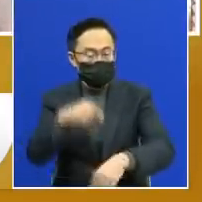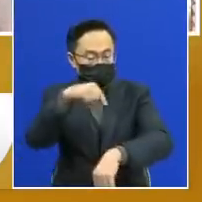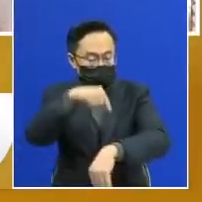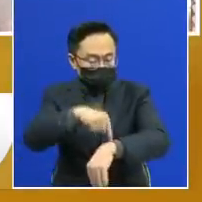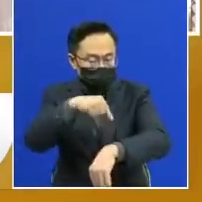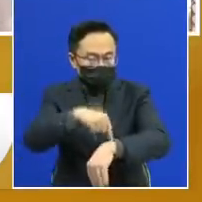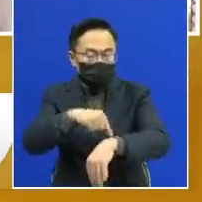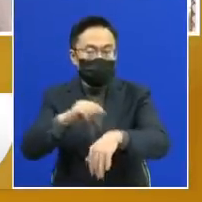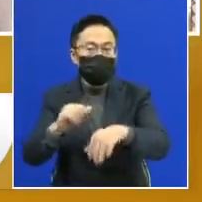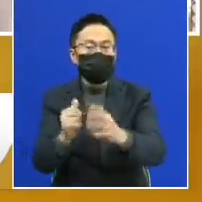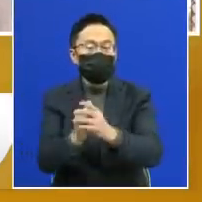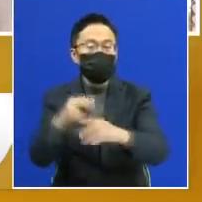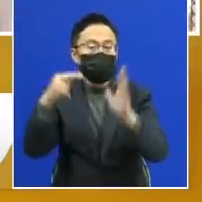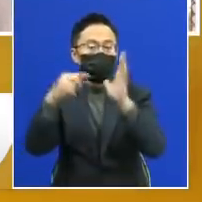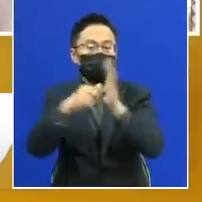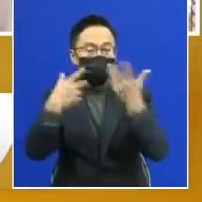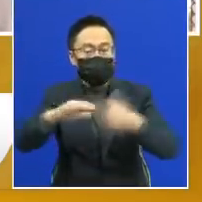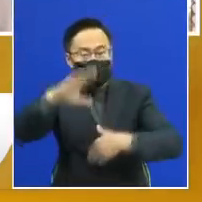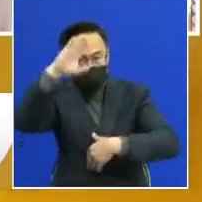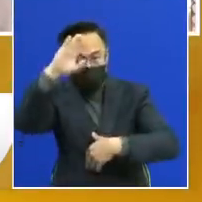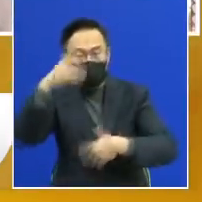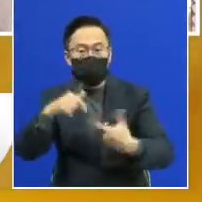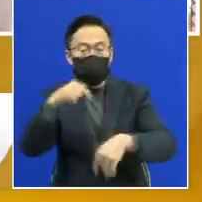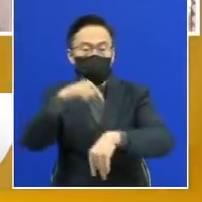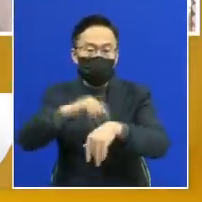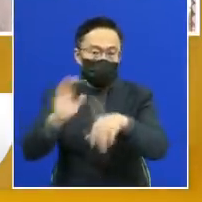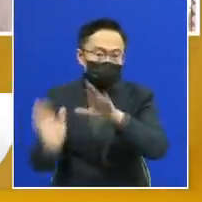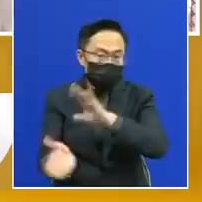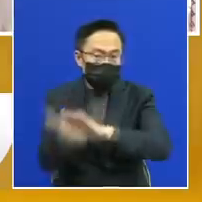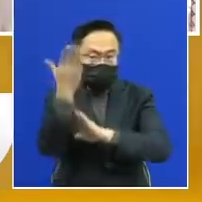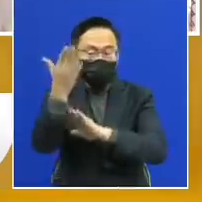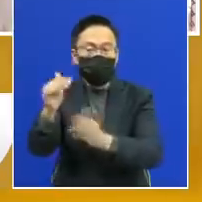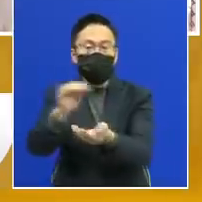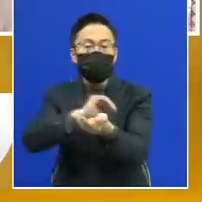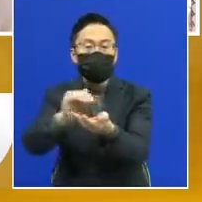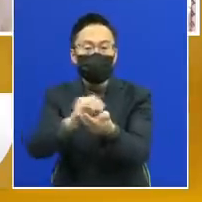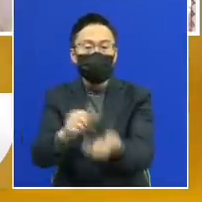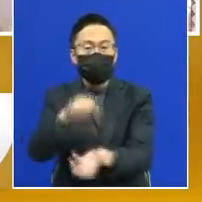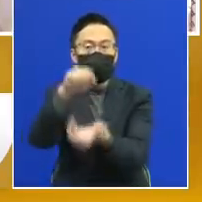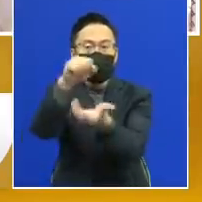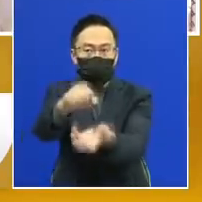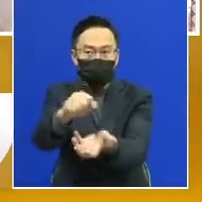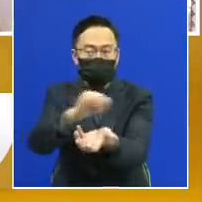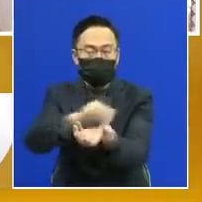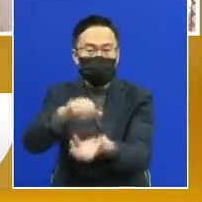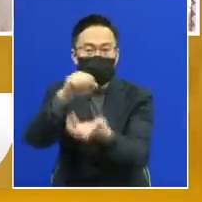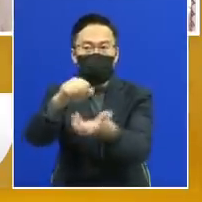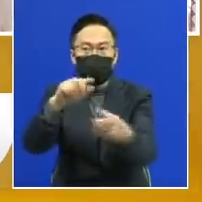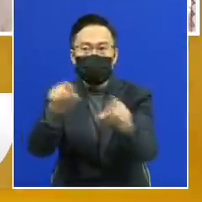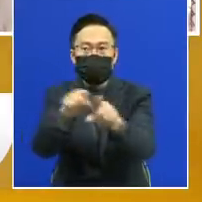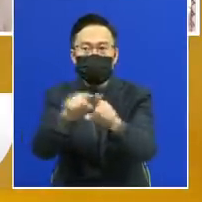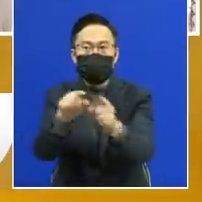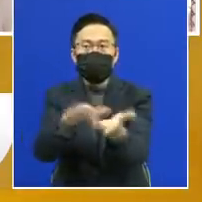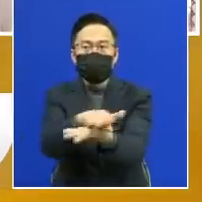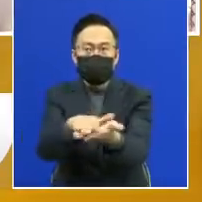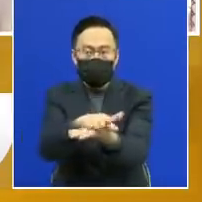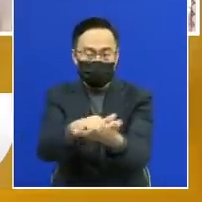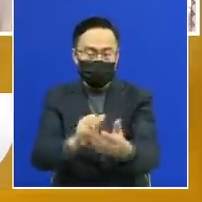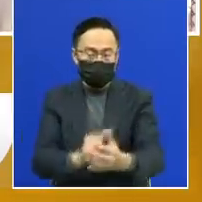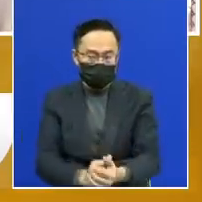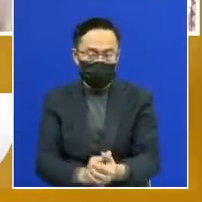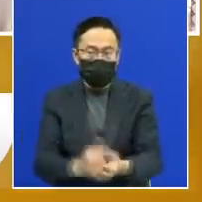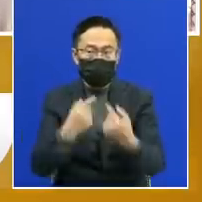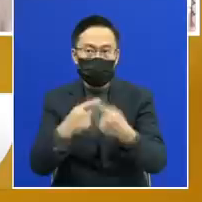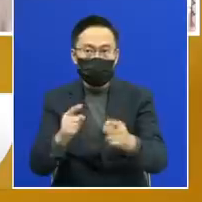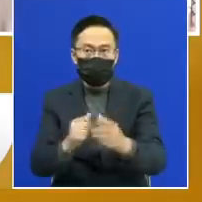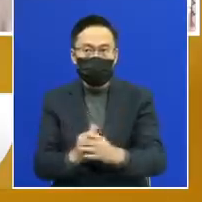เลยนะคะตอนเช้าเลยเอามะม่วงมาด้วยค่ะ 2-3 ลูกมะม่วงลูกใหญ่ๆนะมาให้น้องเขาเพื่อจะมาขอโทษอะไรอย่างเงี้ยค่ะน้